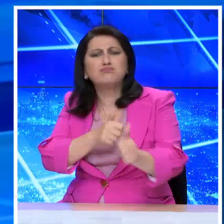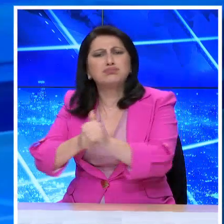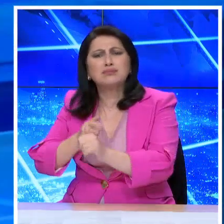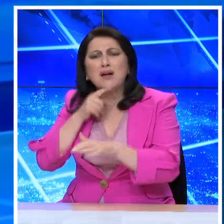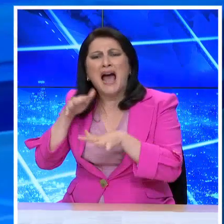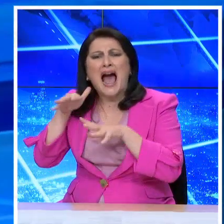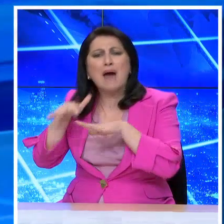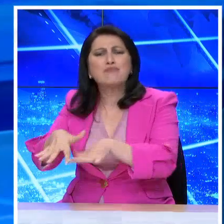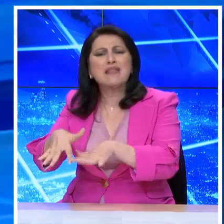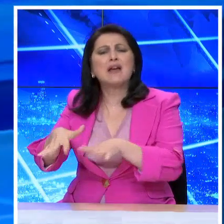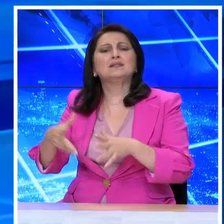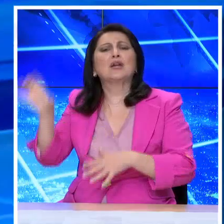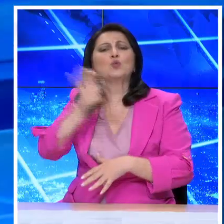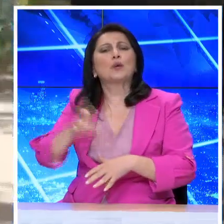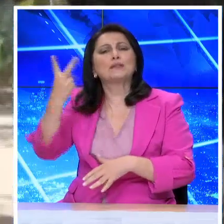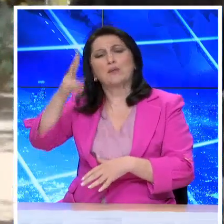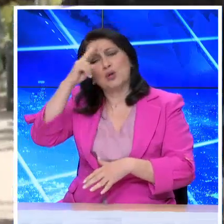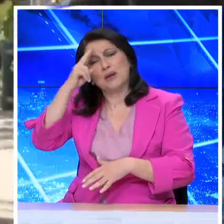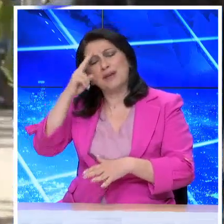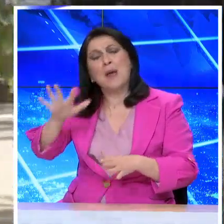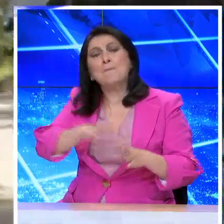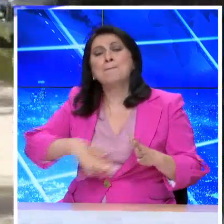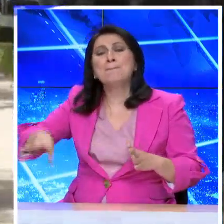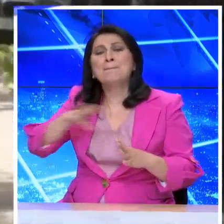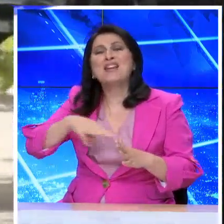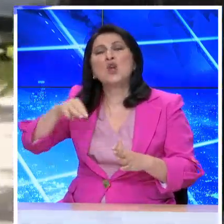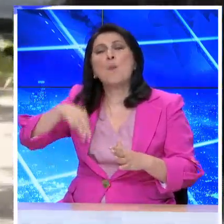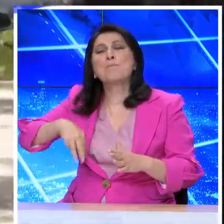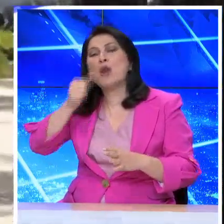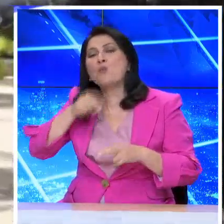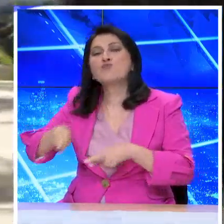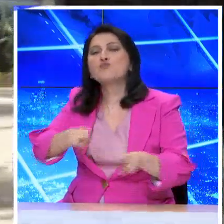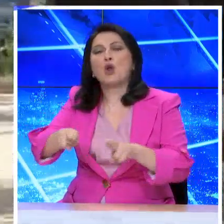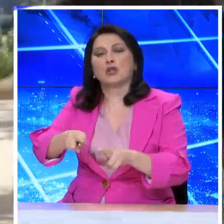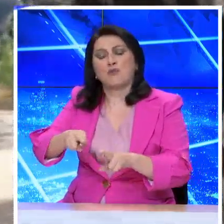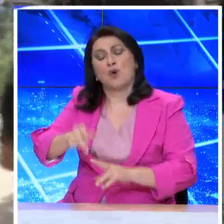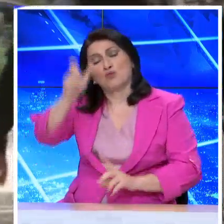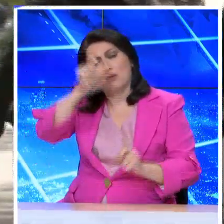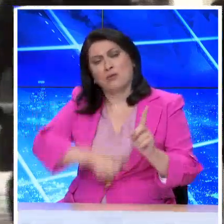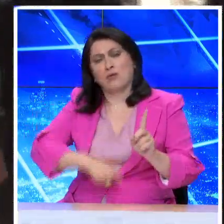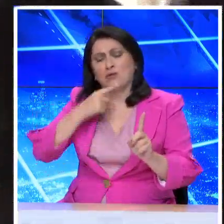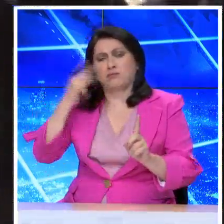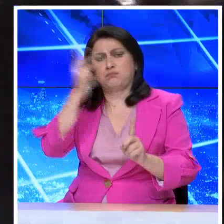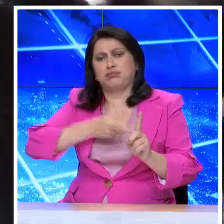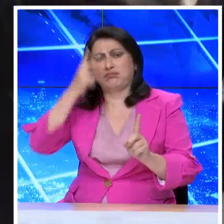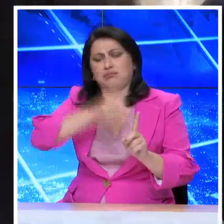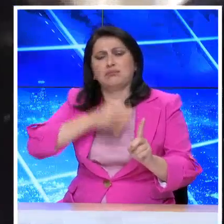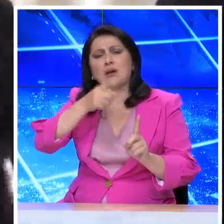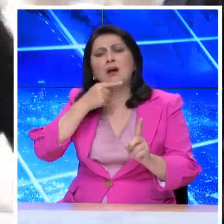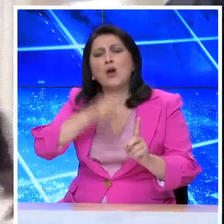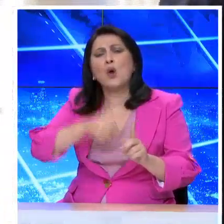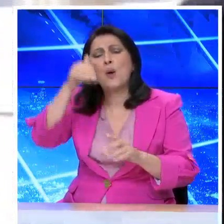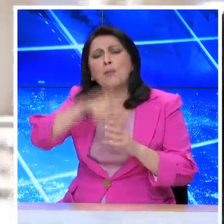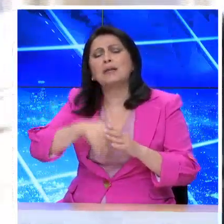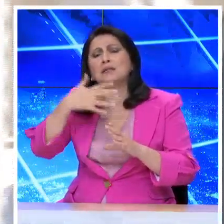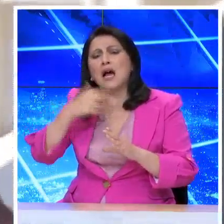Γερμανούς τουρίστες στον Μυλοπόταμο. Σύμφωνα με πληροφορίες, ο άνδρας αυτός είναι ο βασικός κατηγορούμενος της υπόθεσης, καθώς τον βαραίνουν